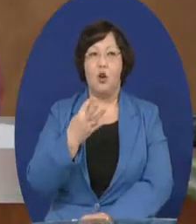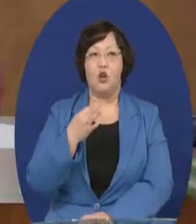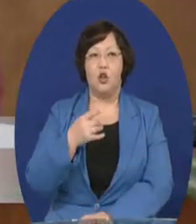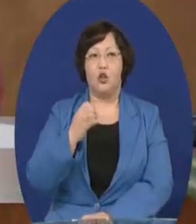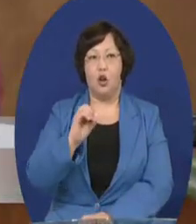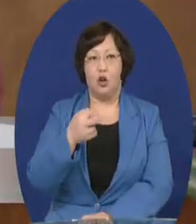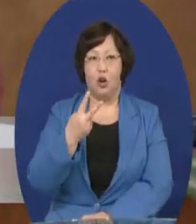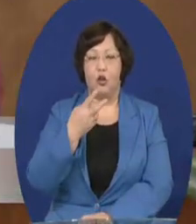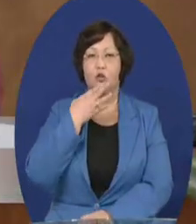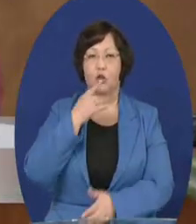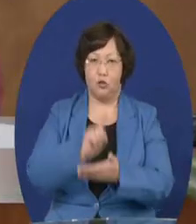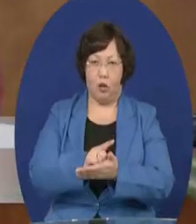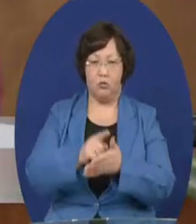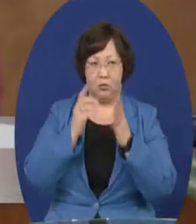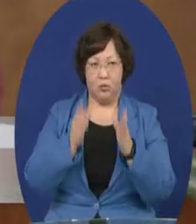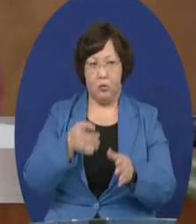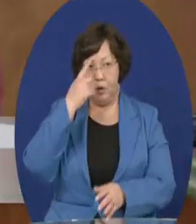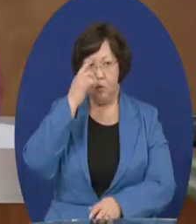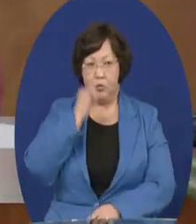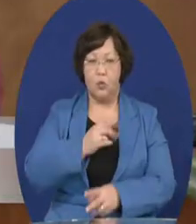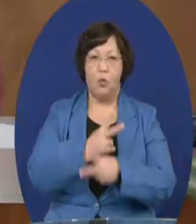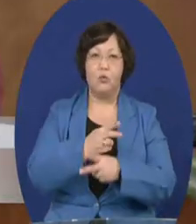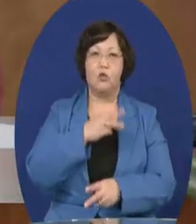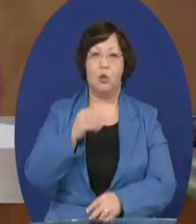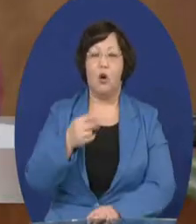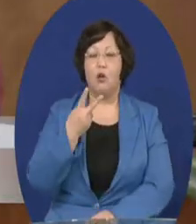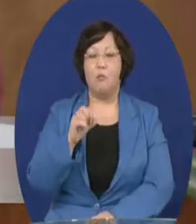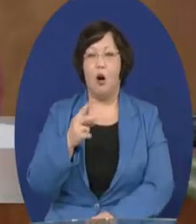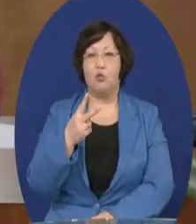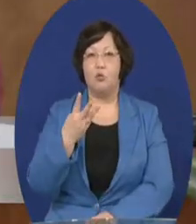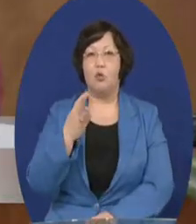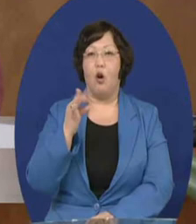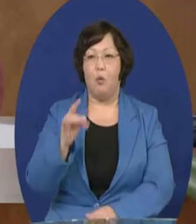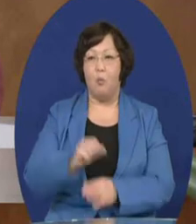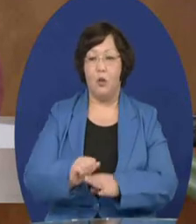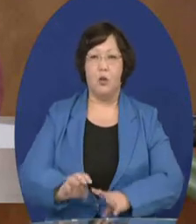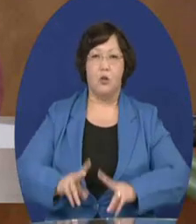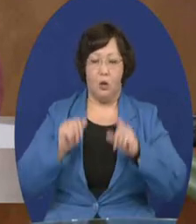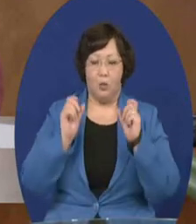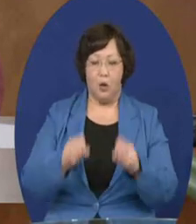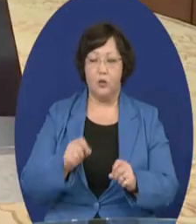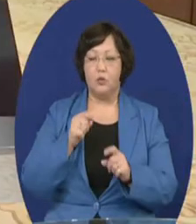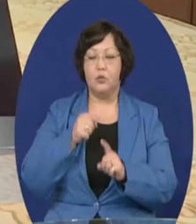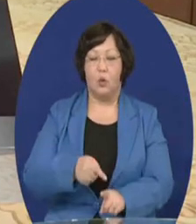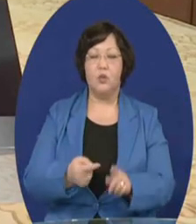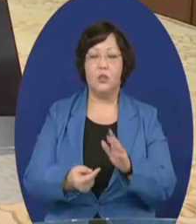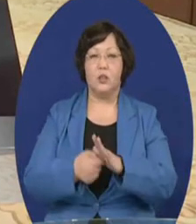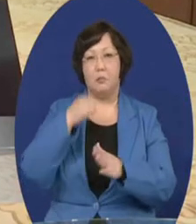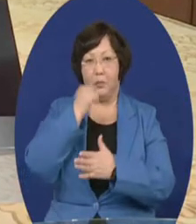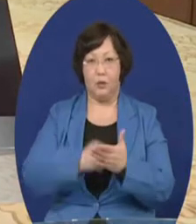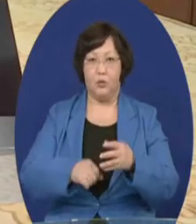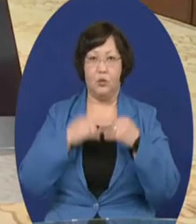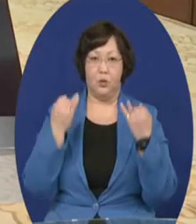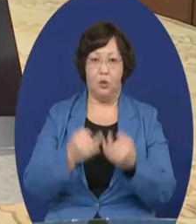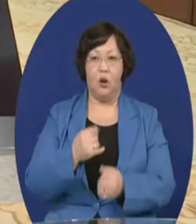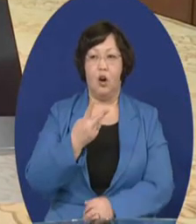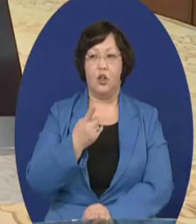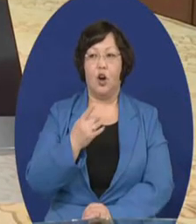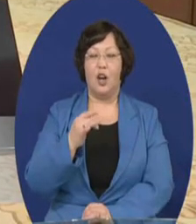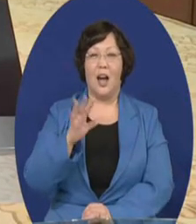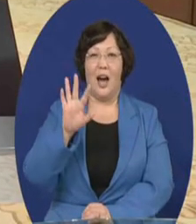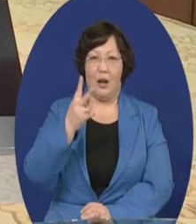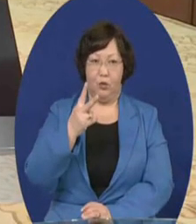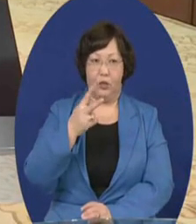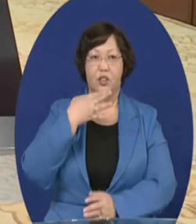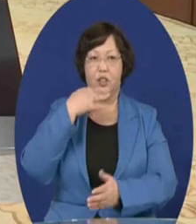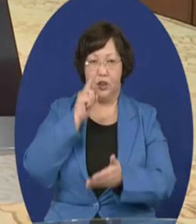дугаар тогтоол, Монгол улсын хууль тогтоомжийг 2024 хүртэл боловсруулах үндсэн чиглэлийг батлах тухай улсын хурлын 2021 оны